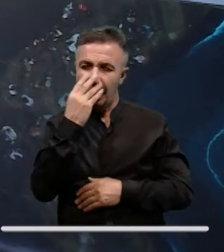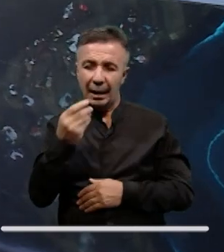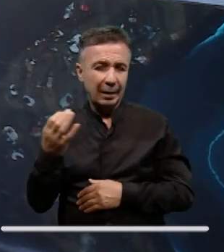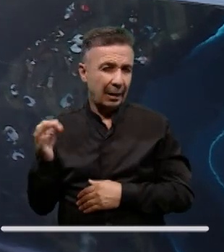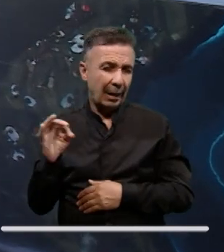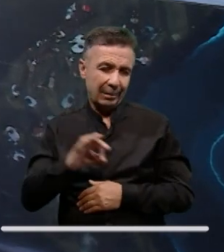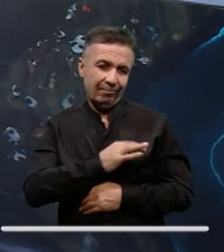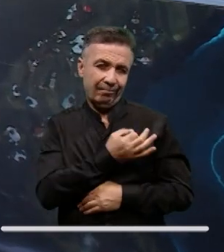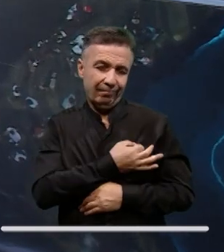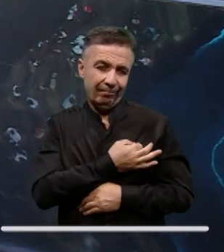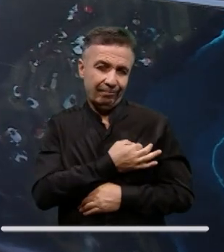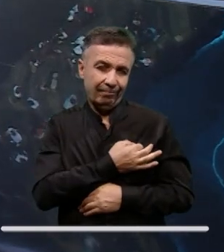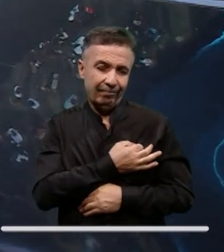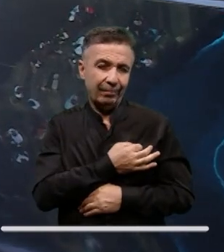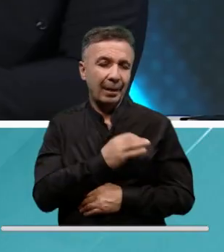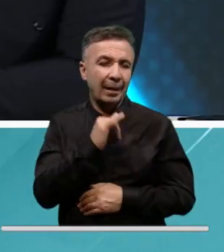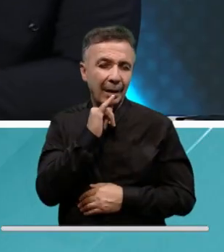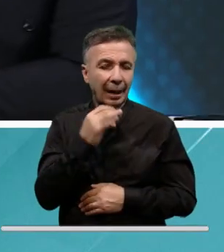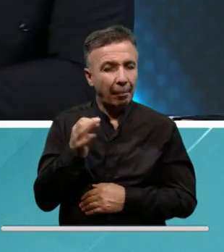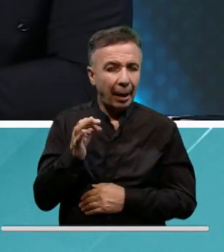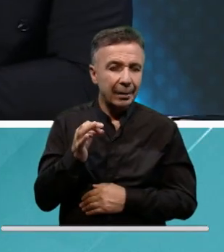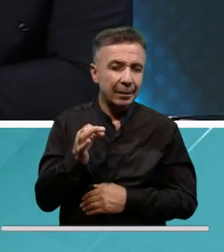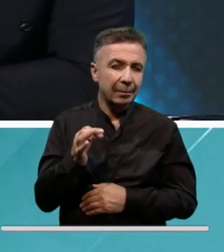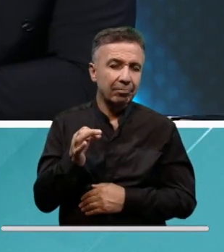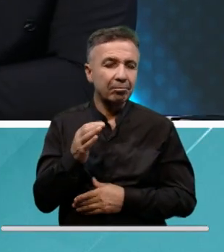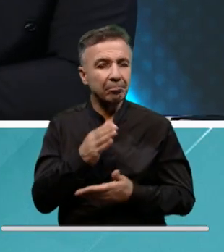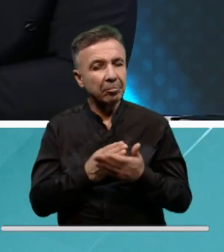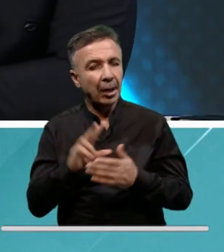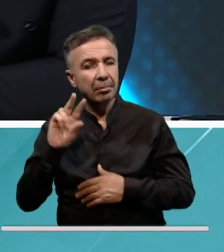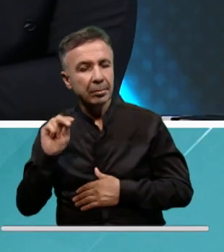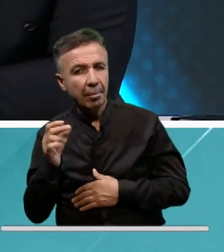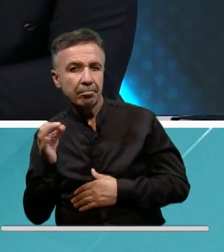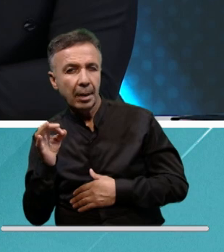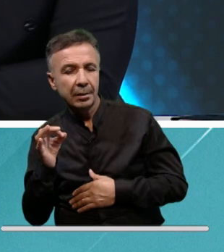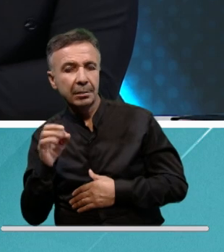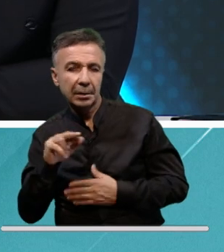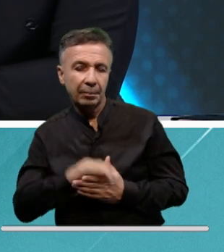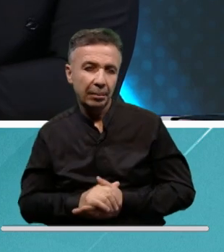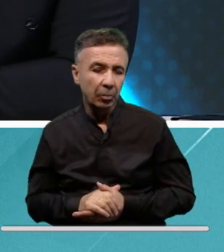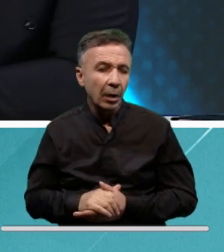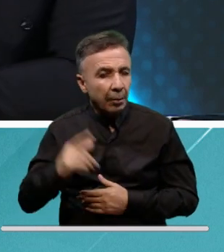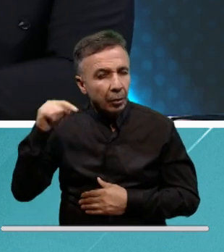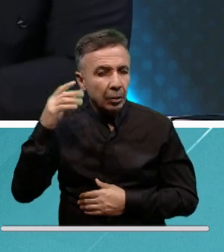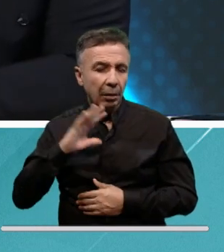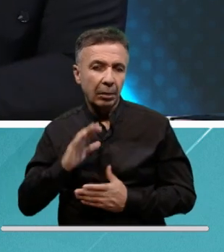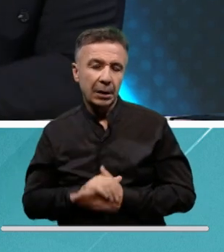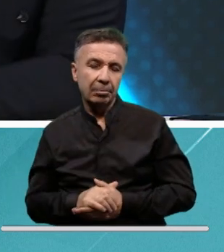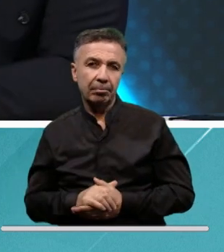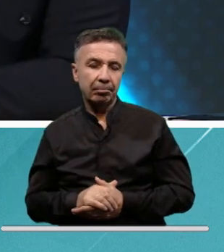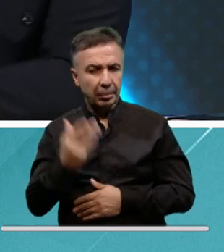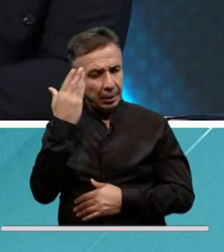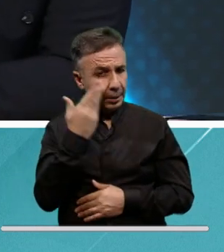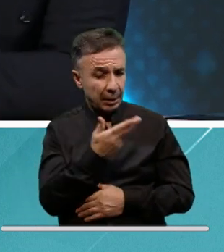veriliyor çeyrek altınlar gramlar yarımlar tamlar burada şöyle bir algı da var hocam Şimdi izleyicilerim bana hak vereceklerdir